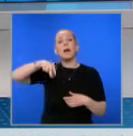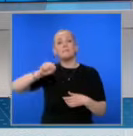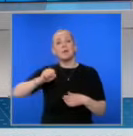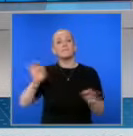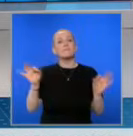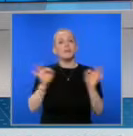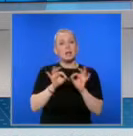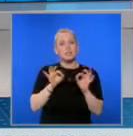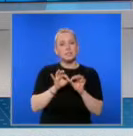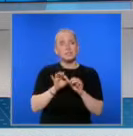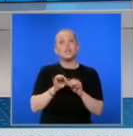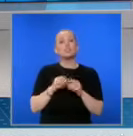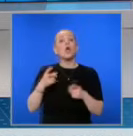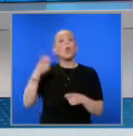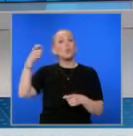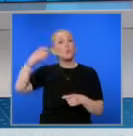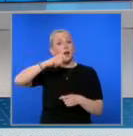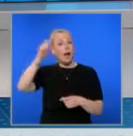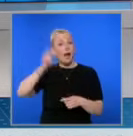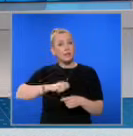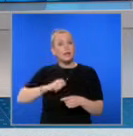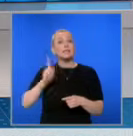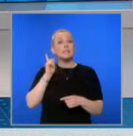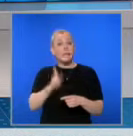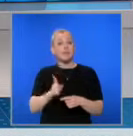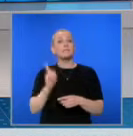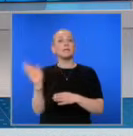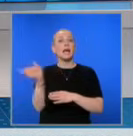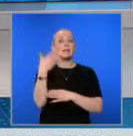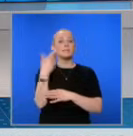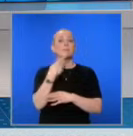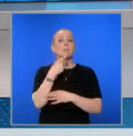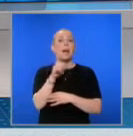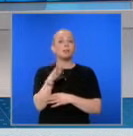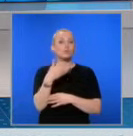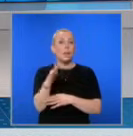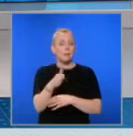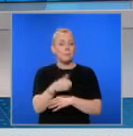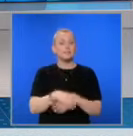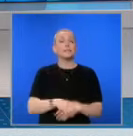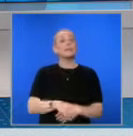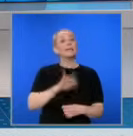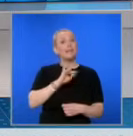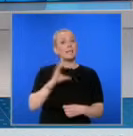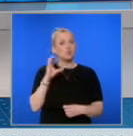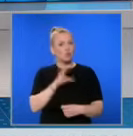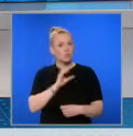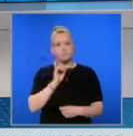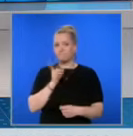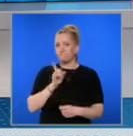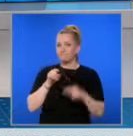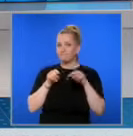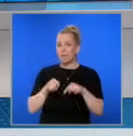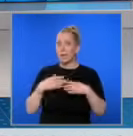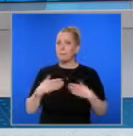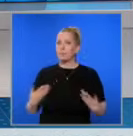куража да преговаря. Генералният секретар на НАТО Йенс Столтенберг осъди думите на папата и заяви, че Киев има нужда не от бяло